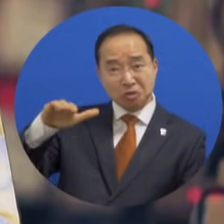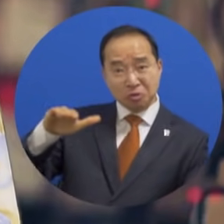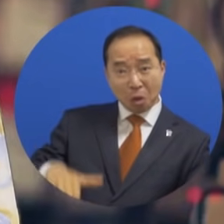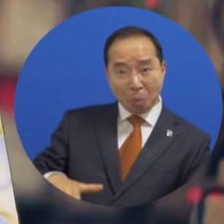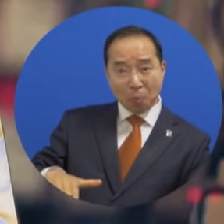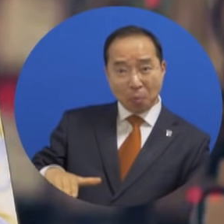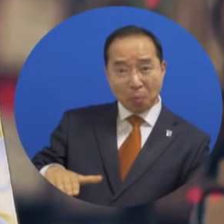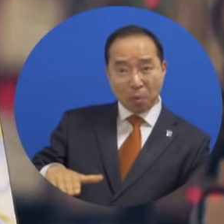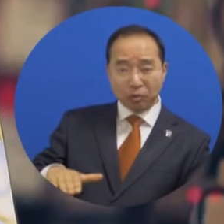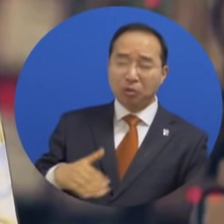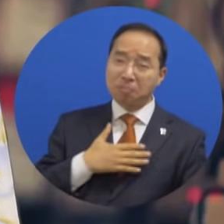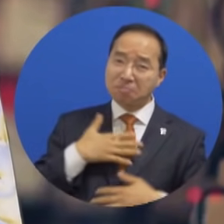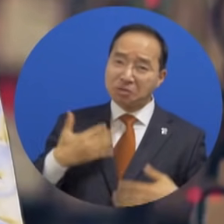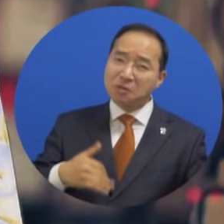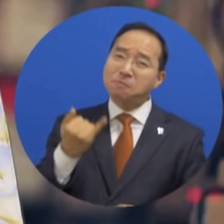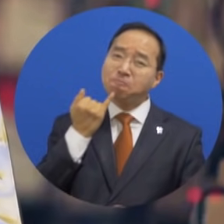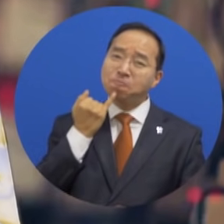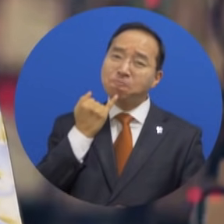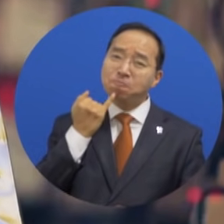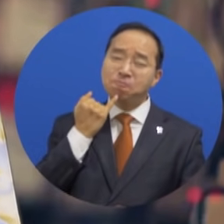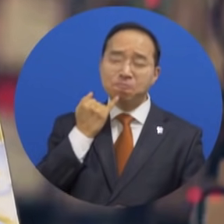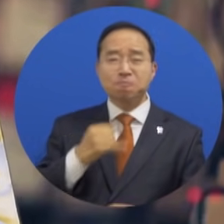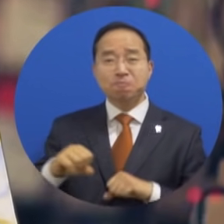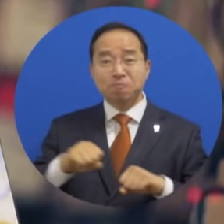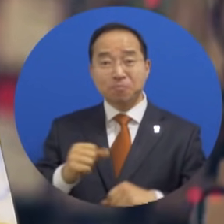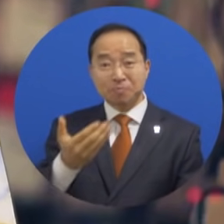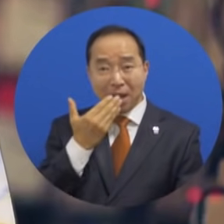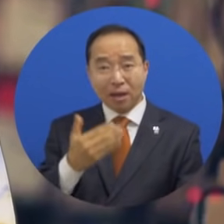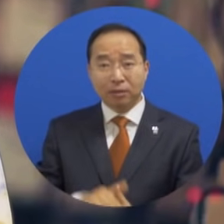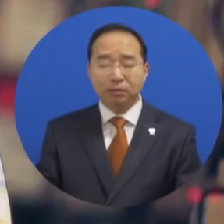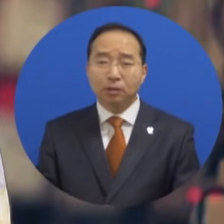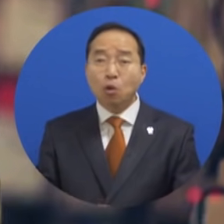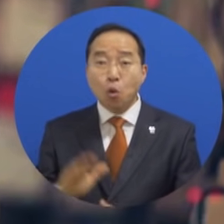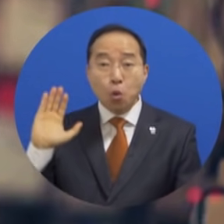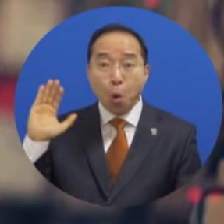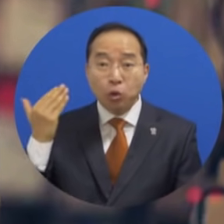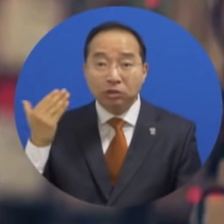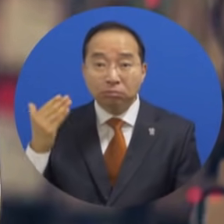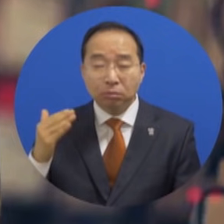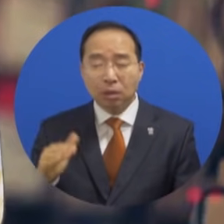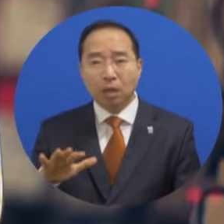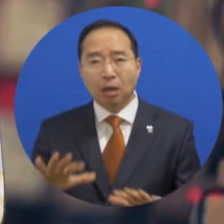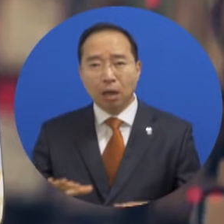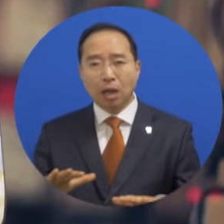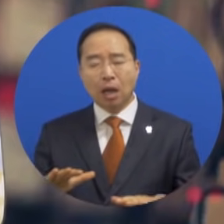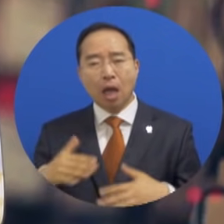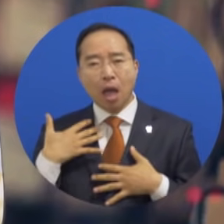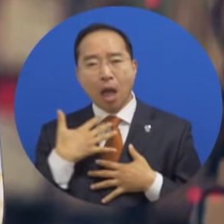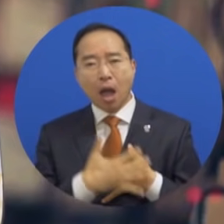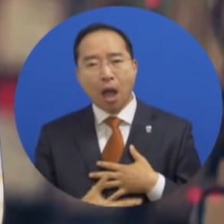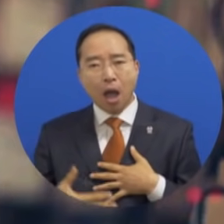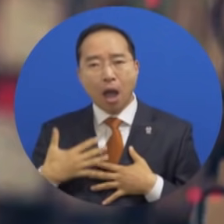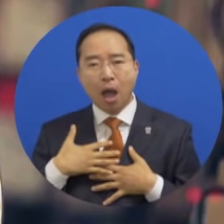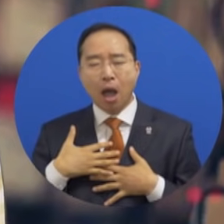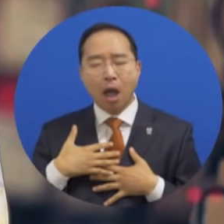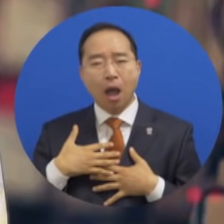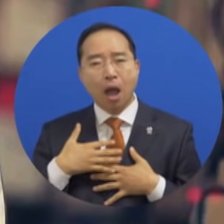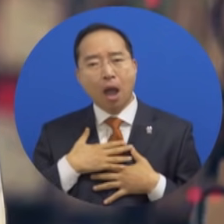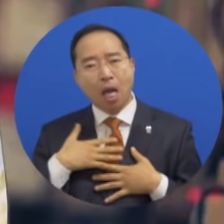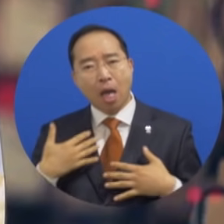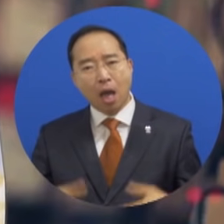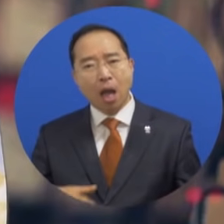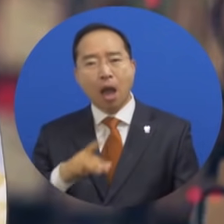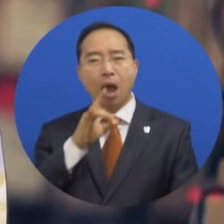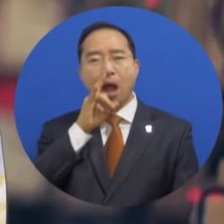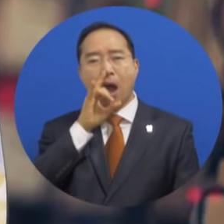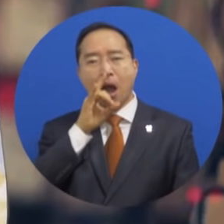전까지는 좀 피곤해도 버틸만하다라는 생각이 들었는데 요즘 들어서는 버티기가 힘들다라는